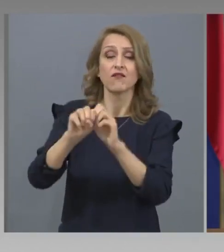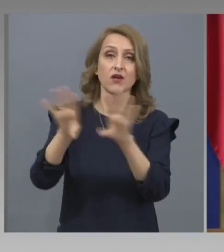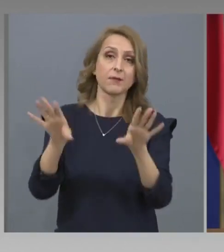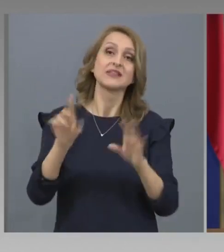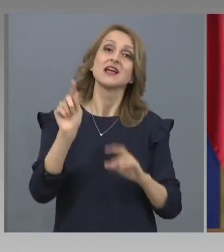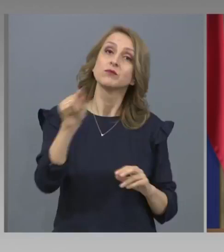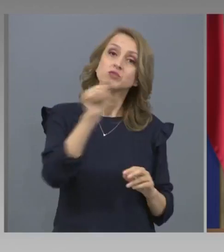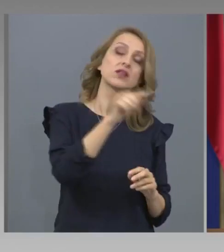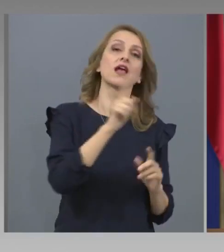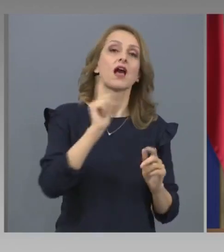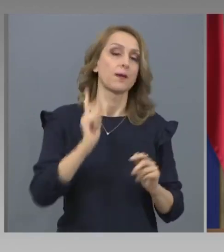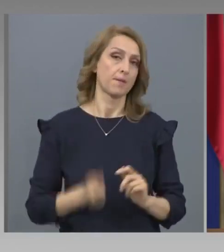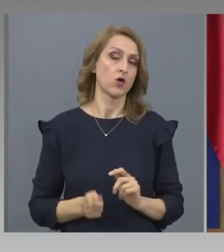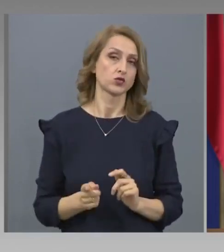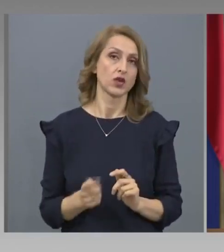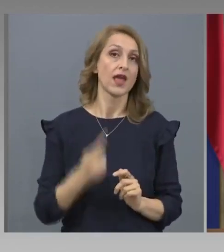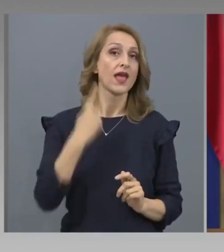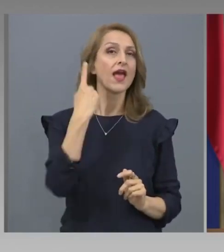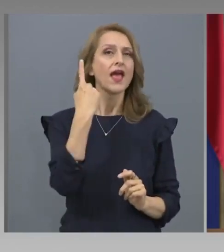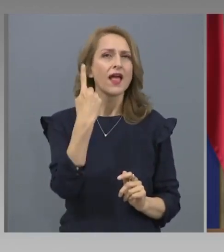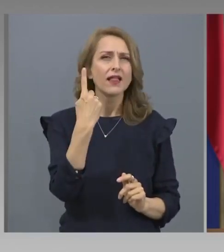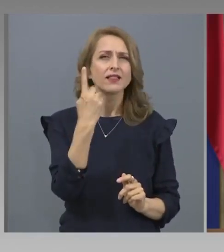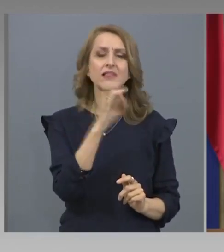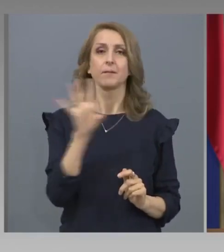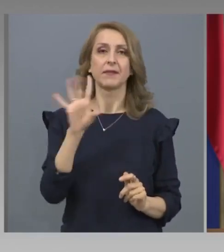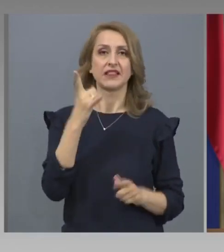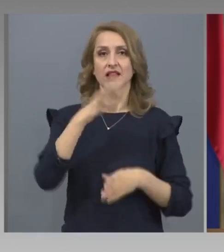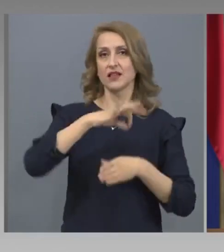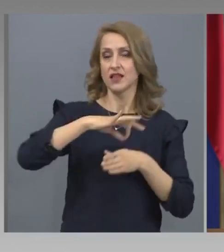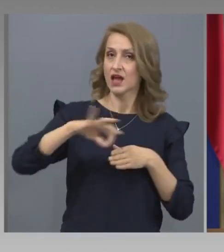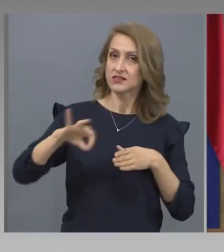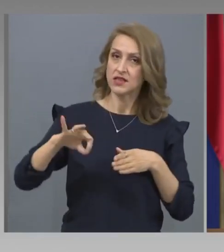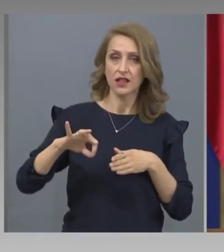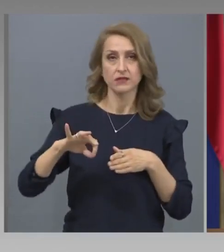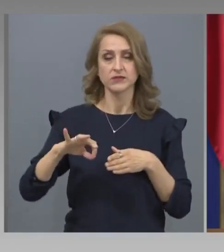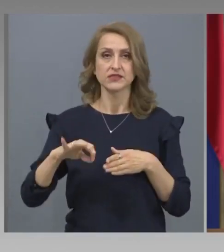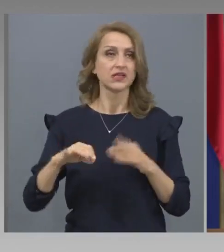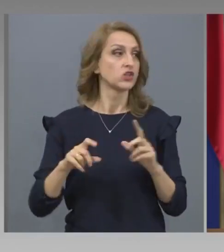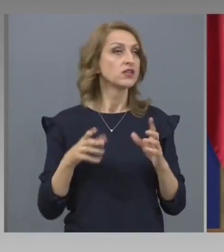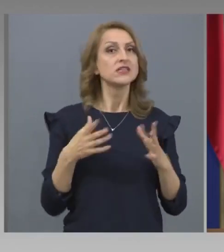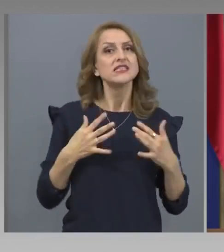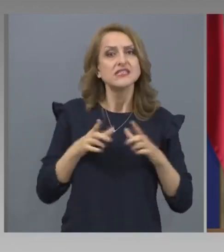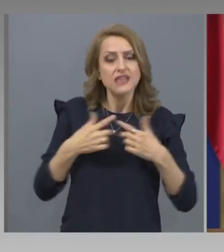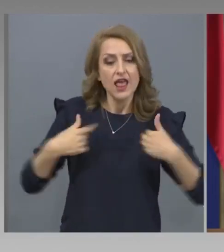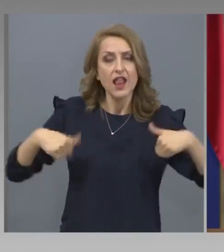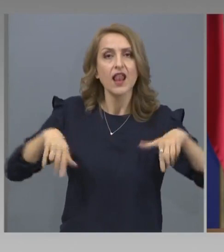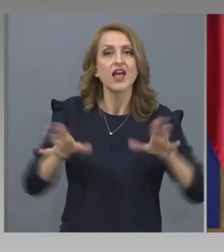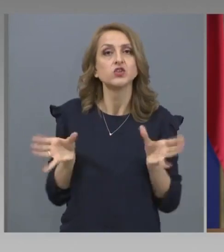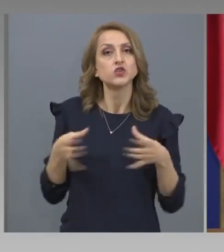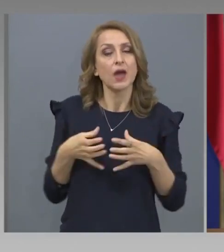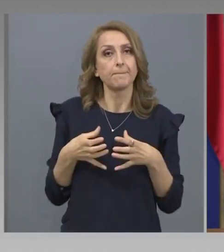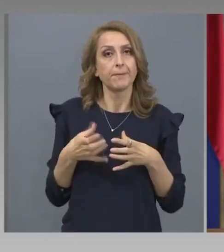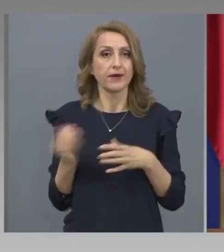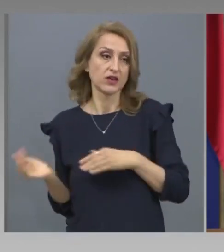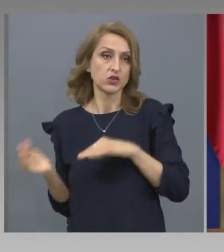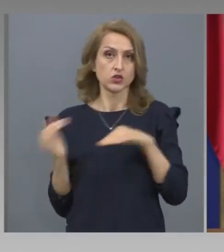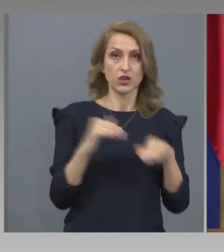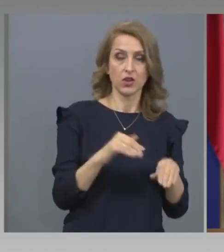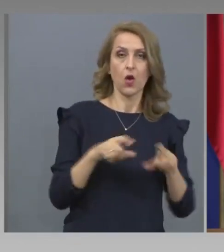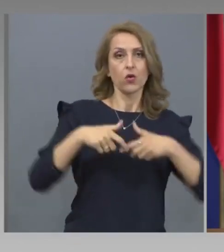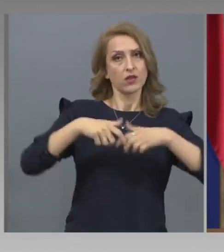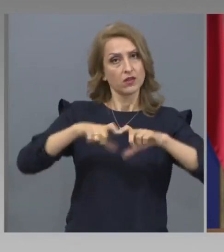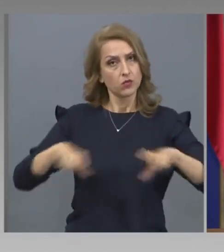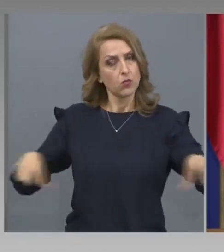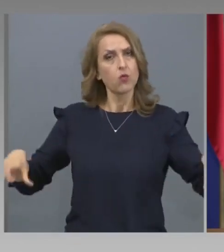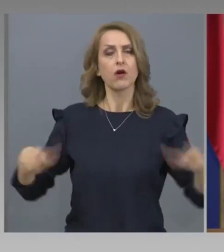може. Веднъж в седмицата щаба ще го изправяме пред вас, да прави анализи, да обобщава, да се